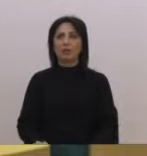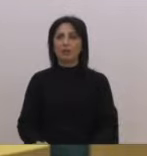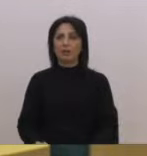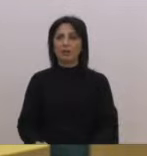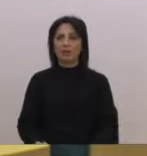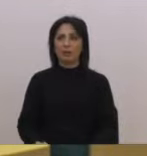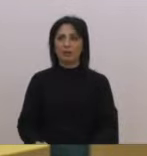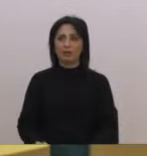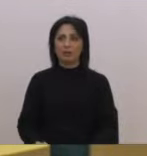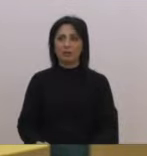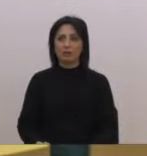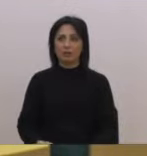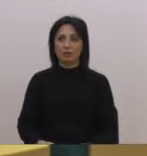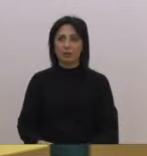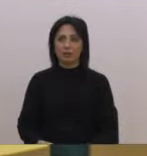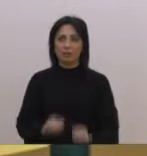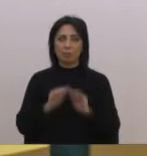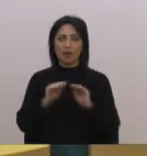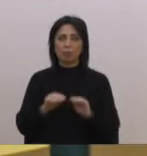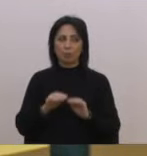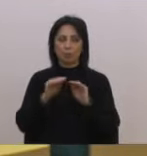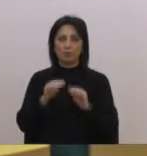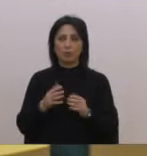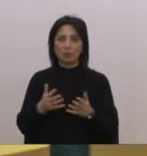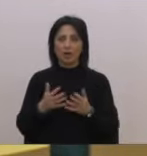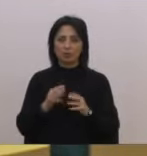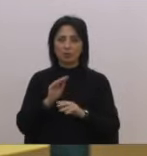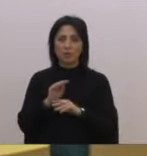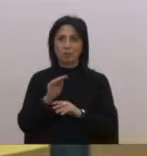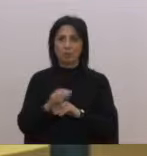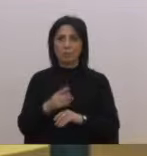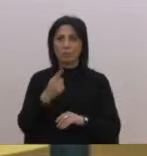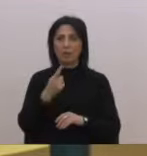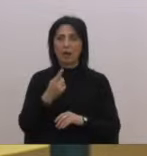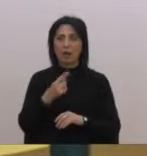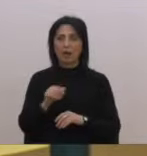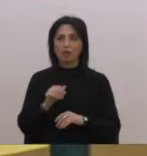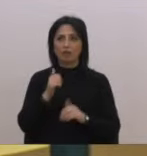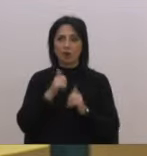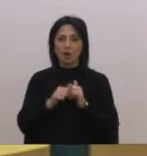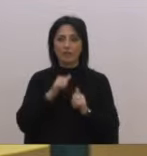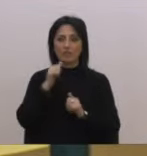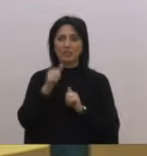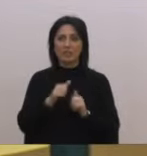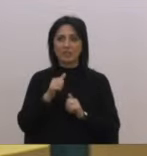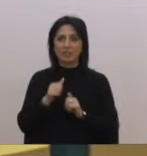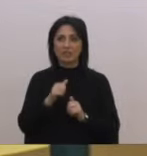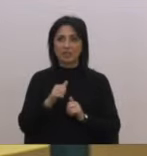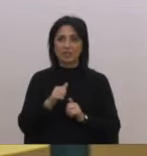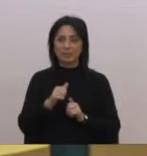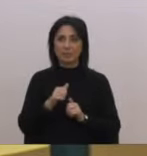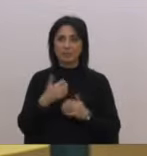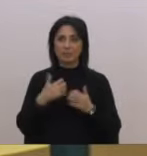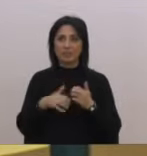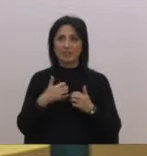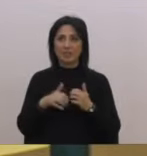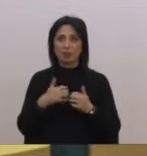magno, homatulos. Homatulos, da, huașcarat matulos. Marto, ovel țelțați,